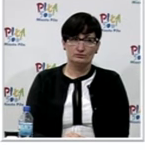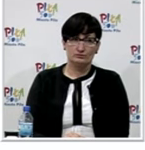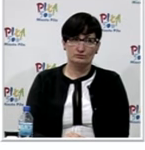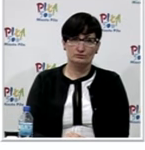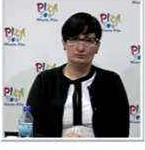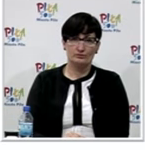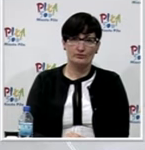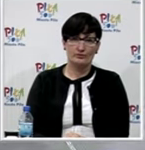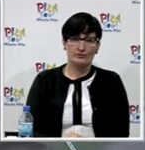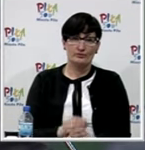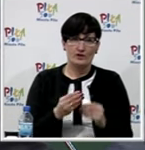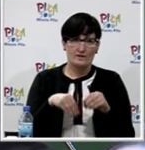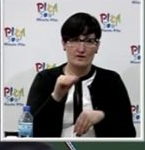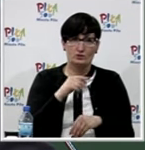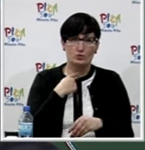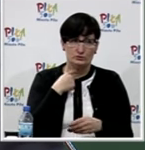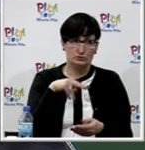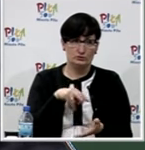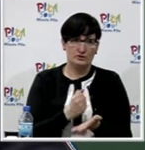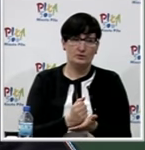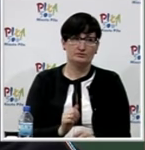Stwierdzam, że i ta uchwała została podjęta jednomyślnie.